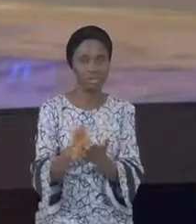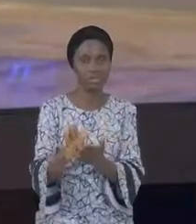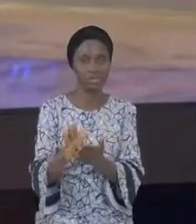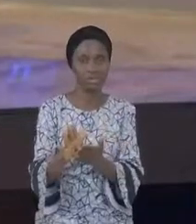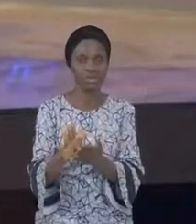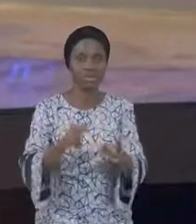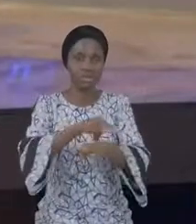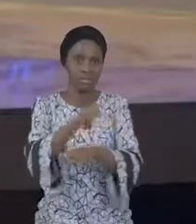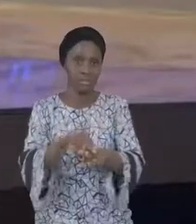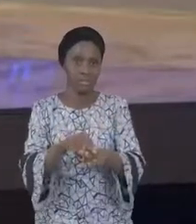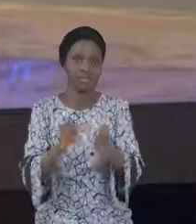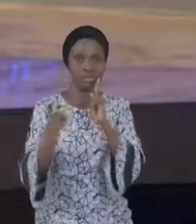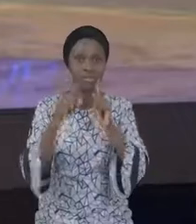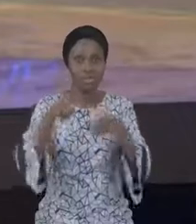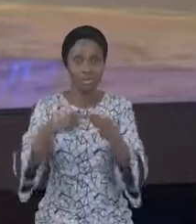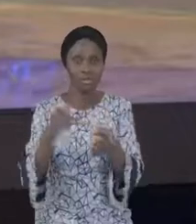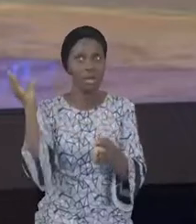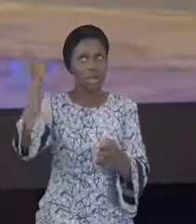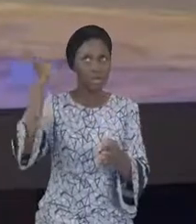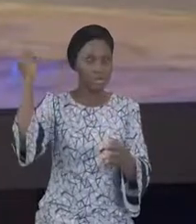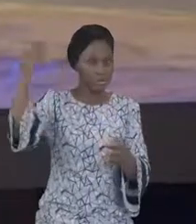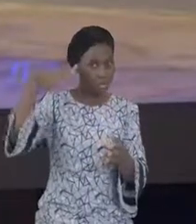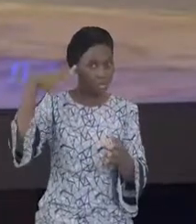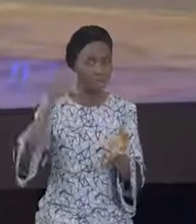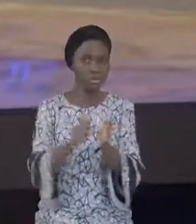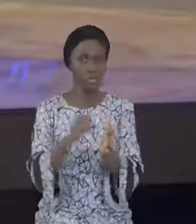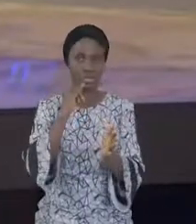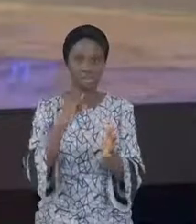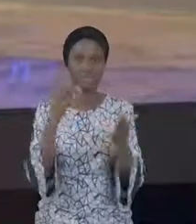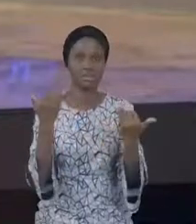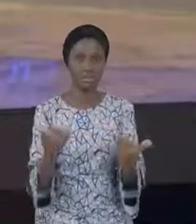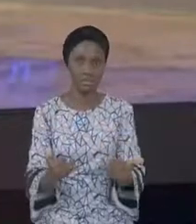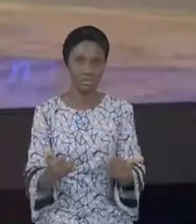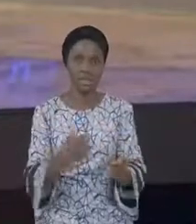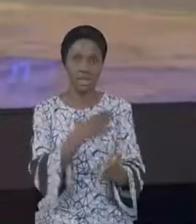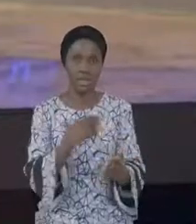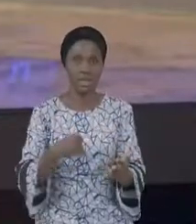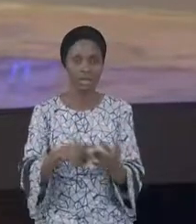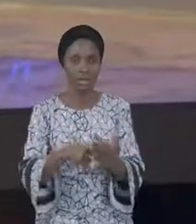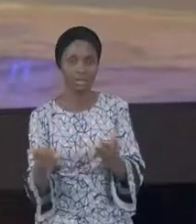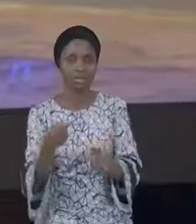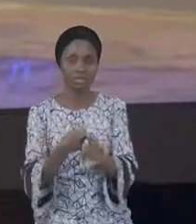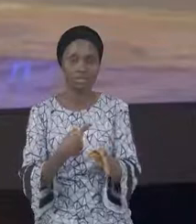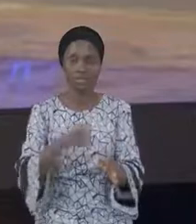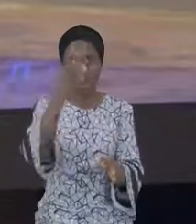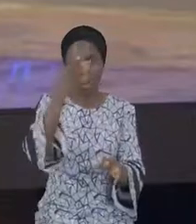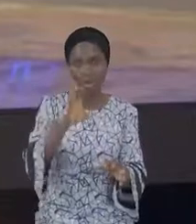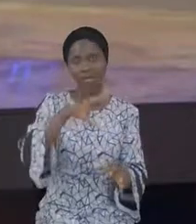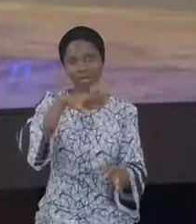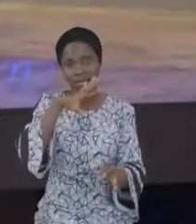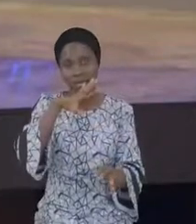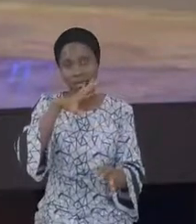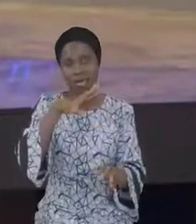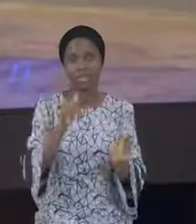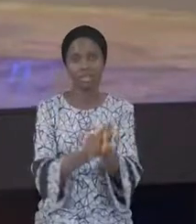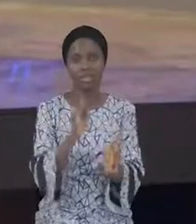grâce étant disponible. He's spoken about escaping from the corruption, escaping the corruption that is in